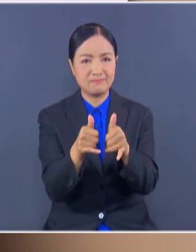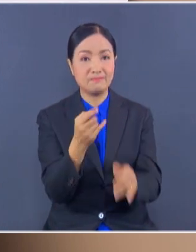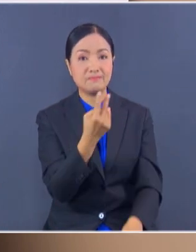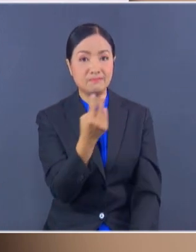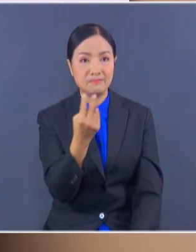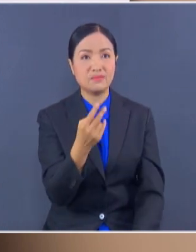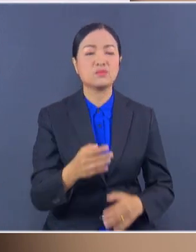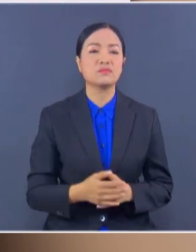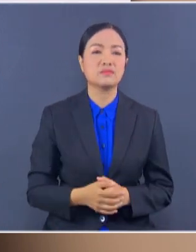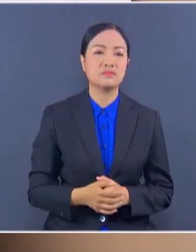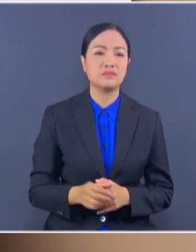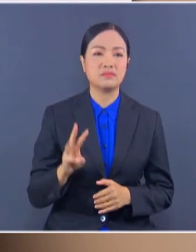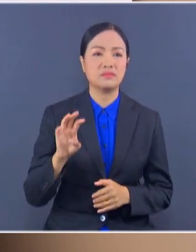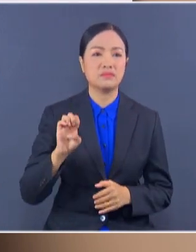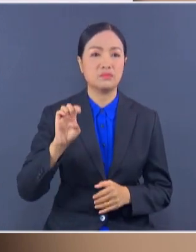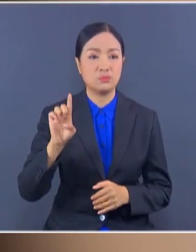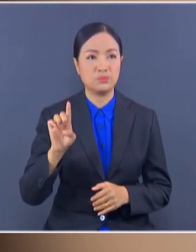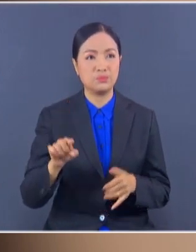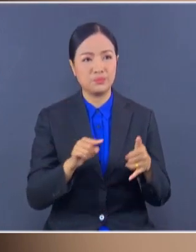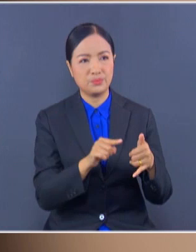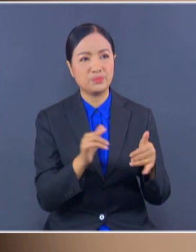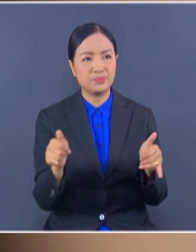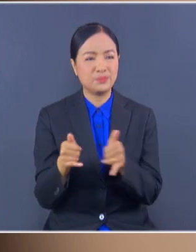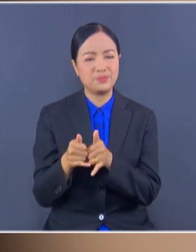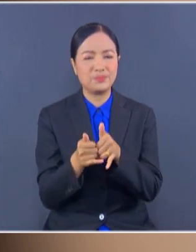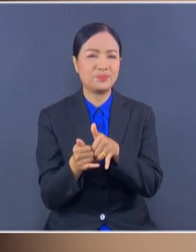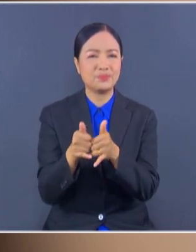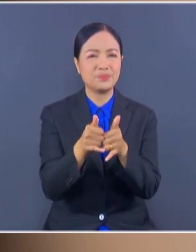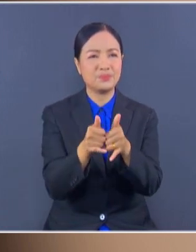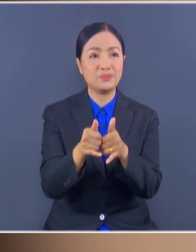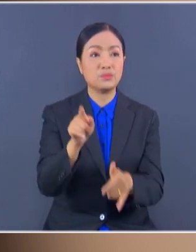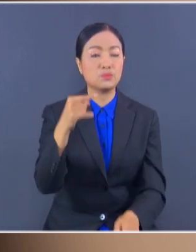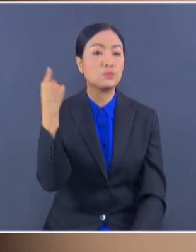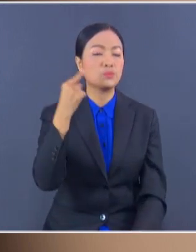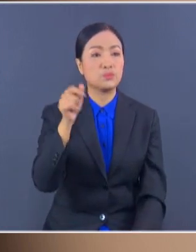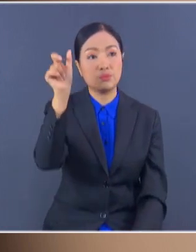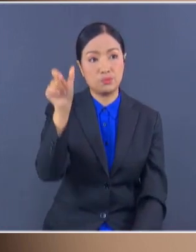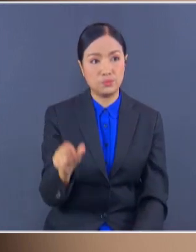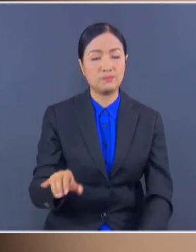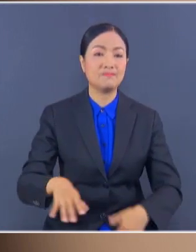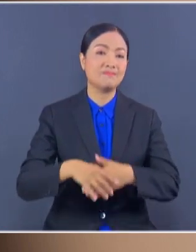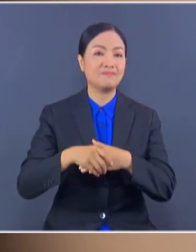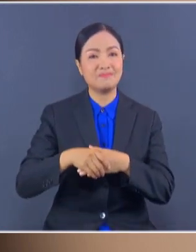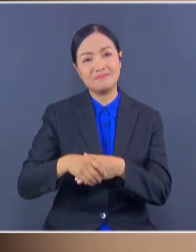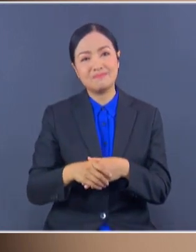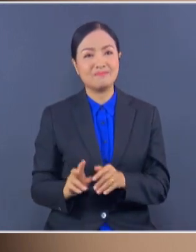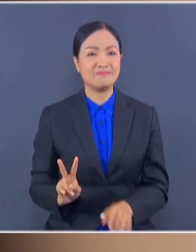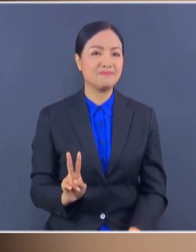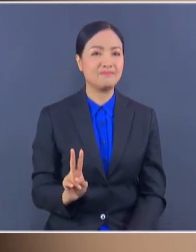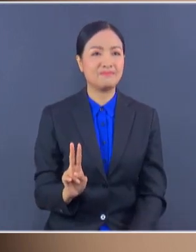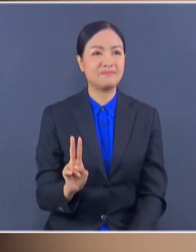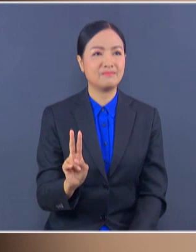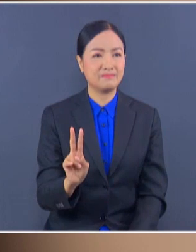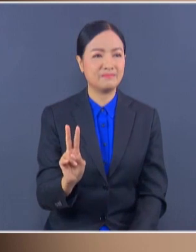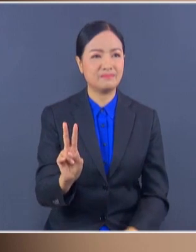จนนี่แบล็คพิงค์และ V.BTS กำลังเดทกันอยู่ที่ปารีสประเทศฝรั่งเศสค่ะโดยทั้งคู่ก็ได้เดินจับมือกันอย่างเปิดเผยแล้วก็ยังมีทีมงาน